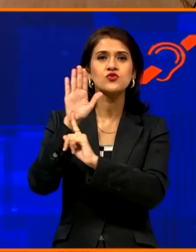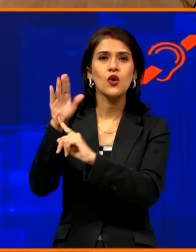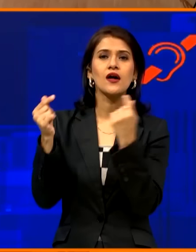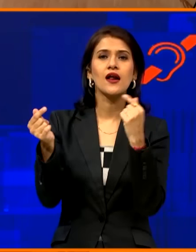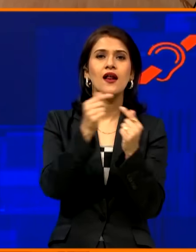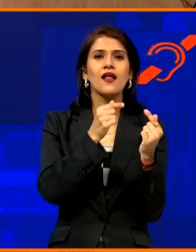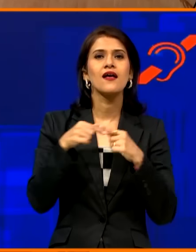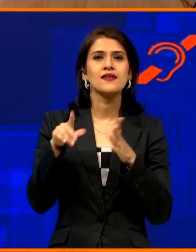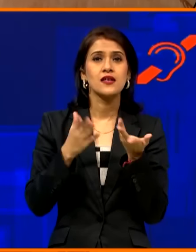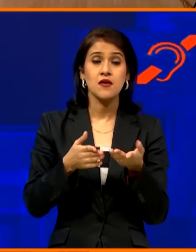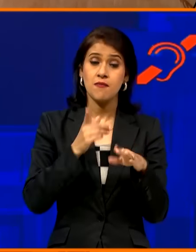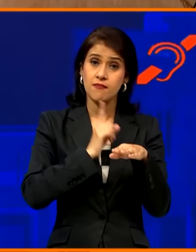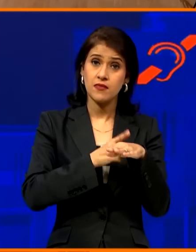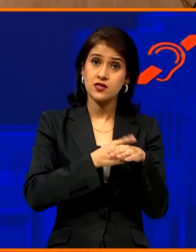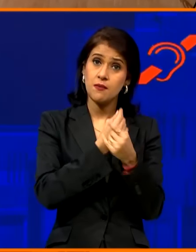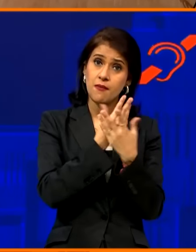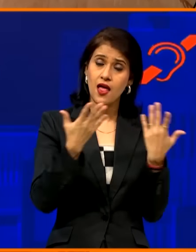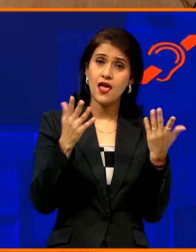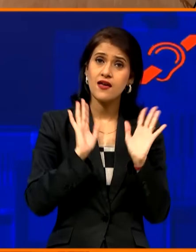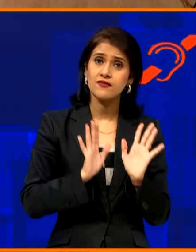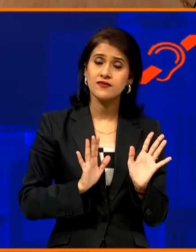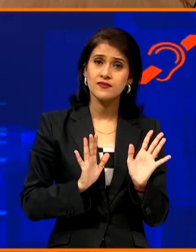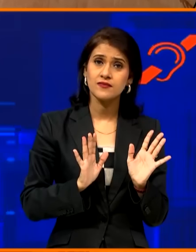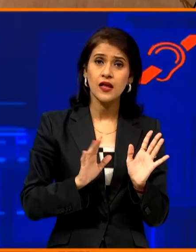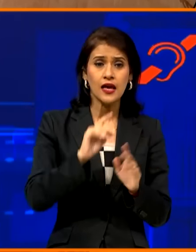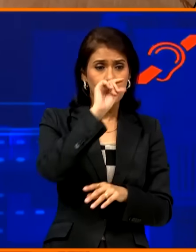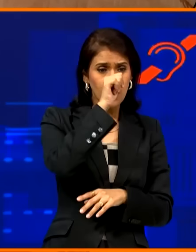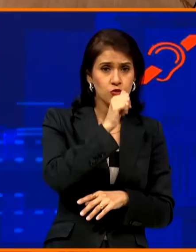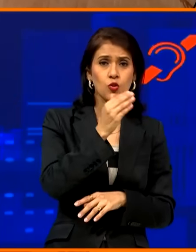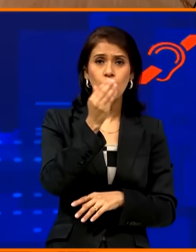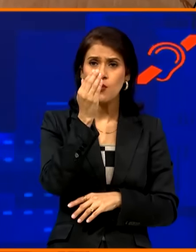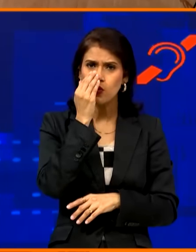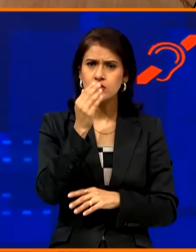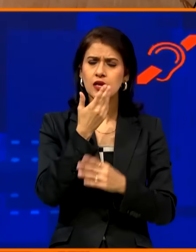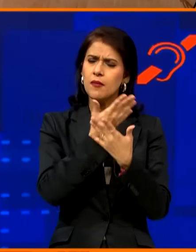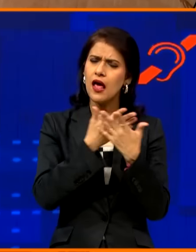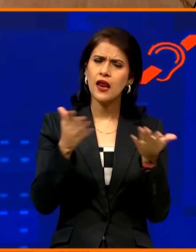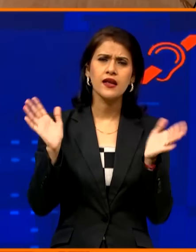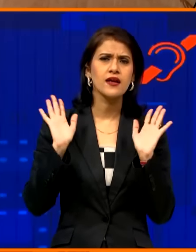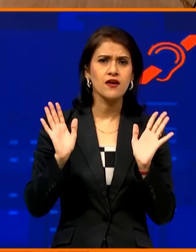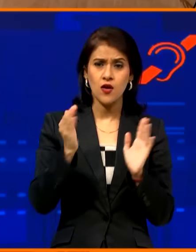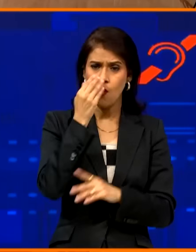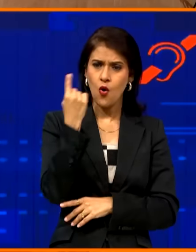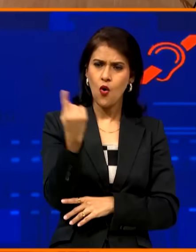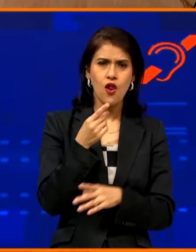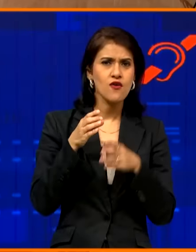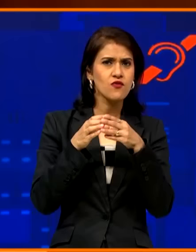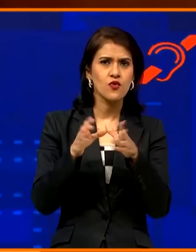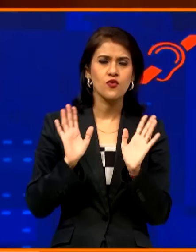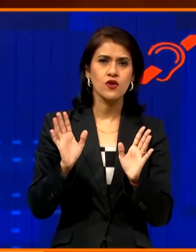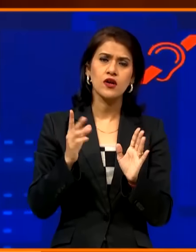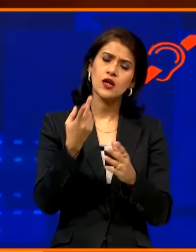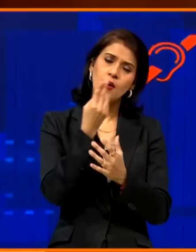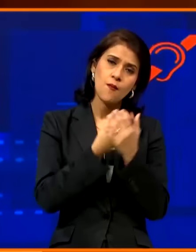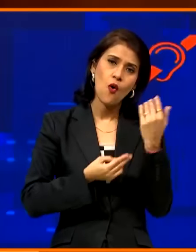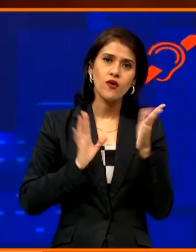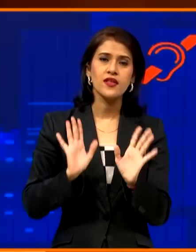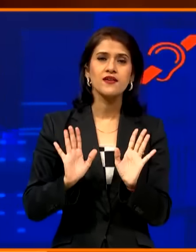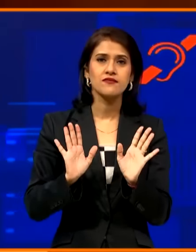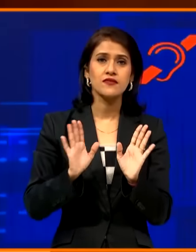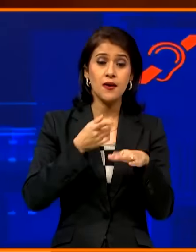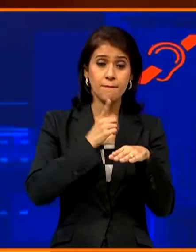वरना सजाए भी बहुत सारी है बहुत सारी अच्छा हर धर्म में सिर्फ इस्लाम की बात नहीं सब जगह इनाम और सजाए दोनों चीज